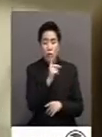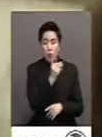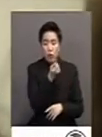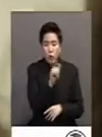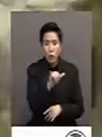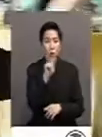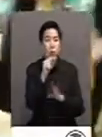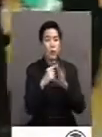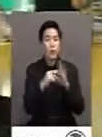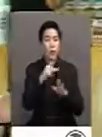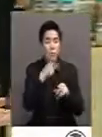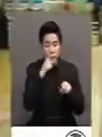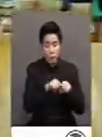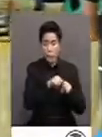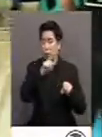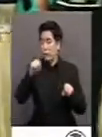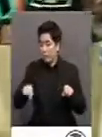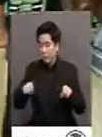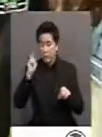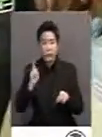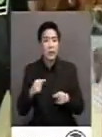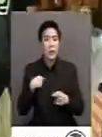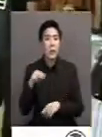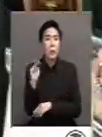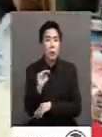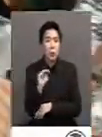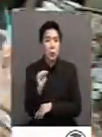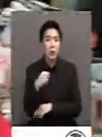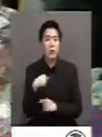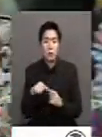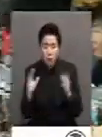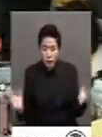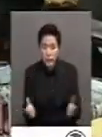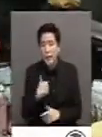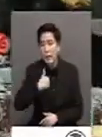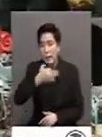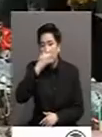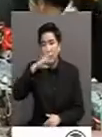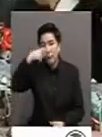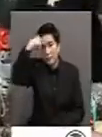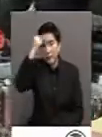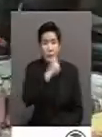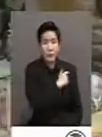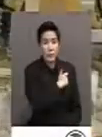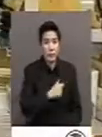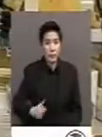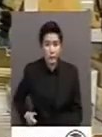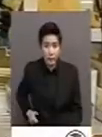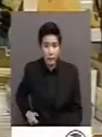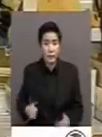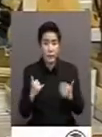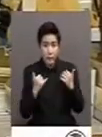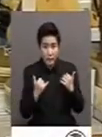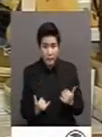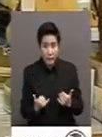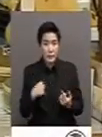มเดี๋ยวเรามาดูบูธตรงข้ามกันบ้าง นะคะเป็นบูธของมูลนิธิส่งเสริมศิลปาชีพในสมเด็จพระนางเจ้าสิริกิติ์พระบรมราชินีน